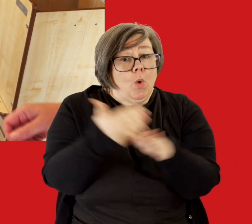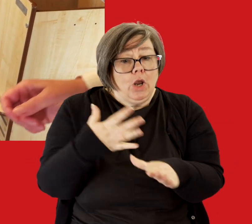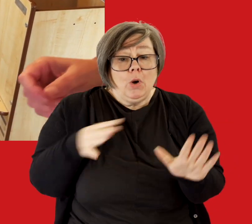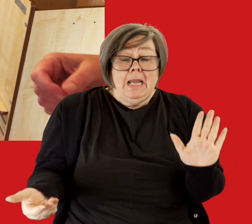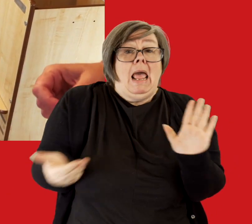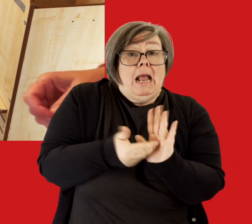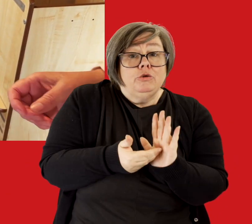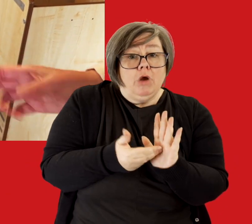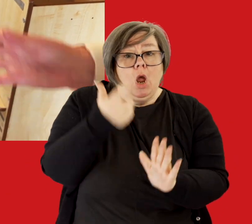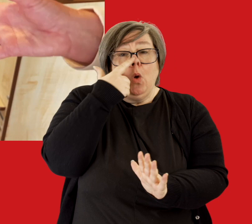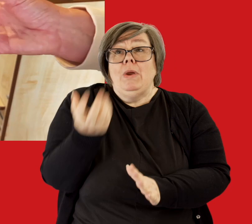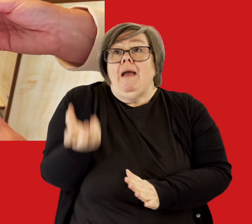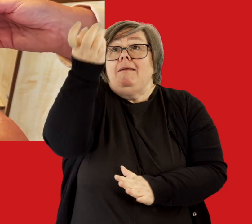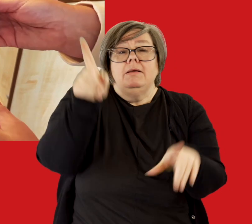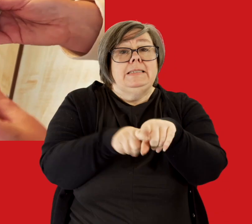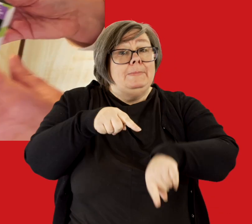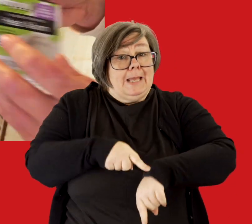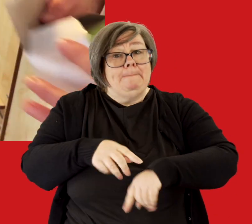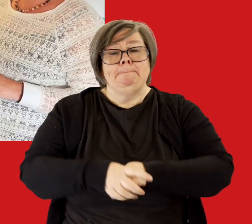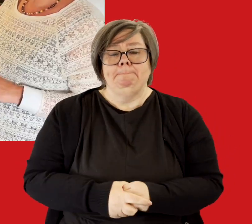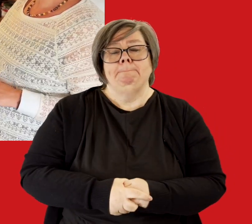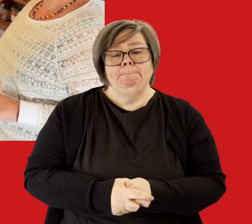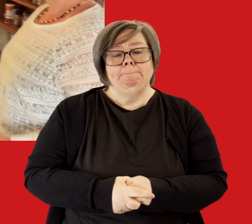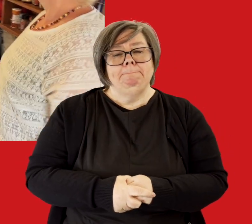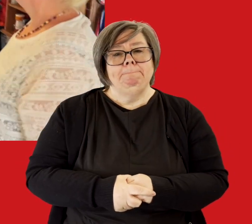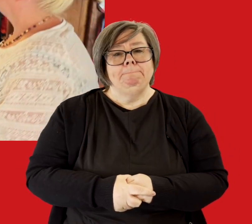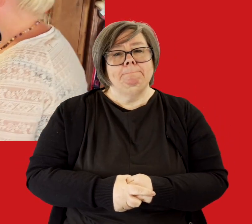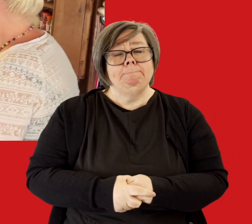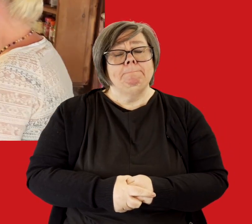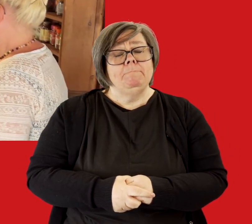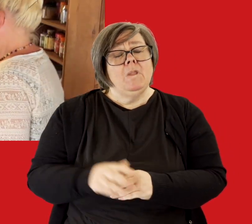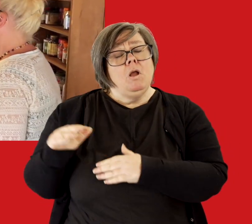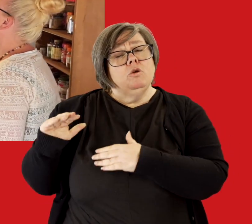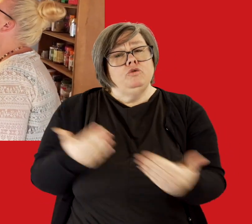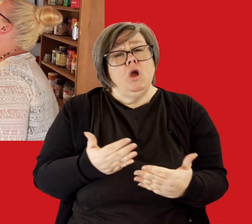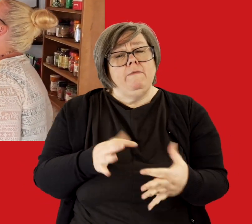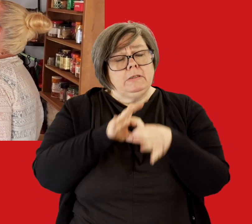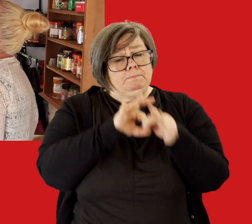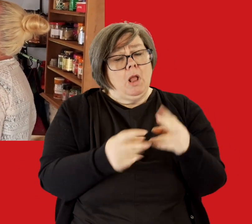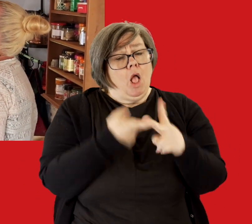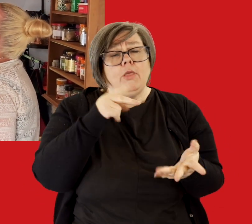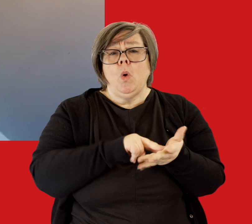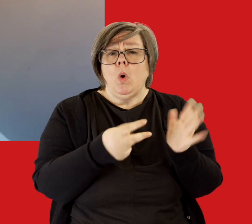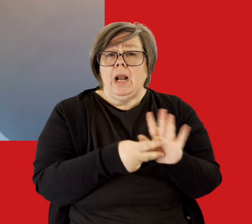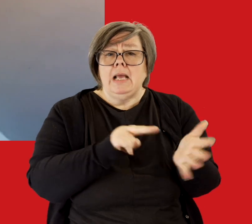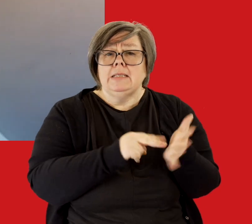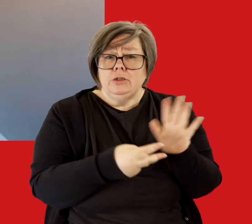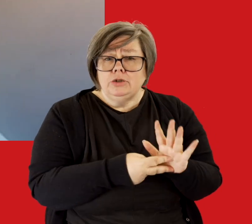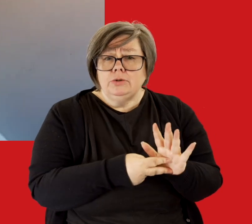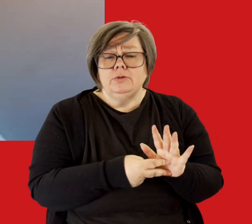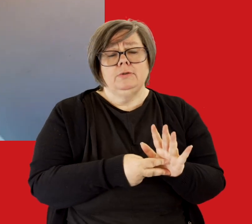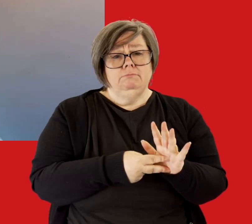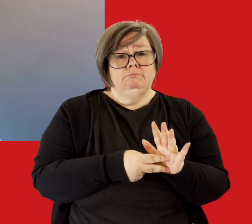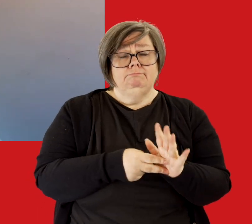synwyryddion gres a lyrymau carbon monoxide am ddim pan ar gael, yn ogystal â lyrymau ar gyfer bobl sy'n drwm i cliw.